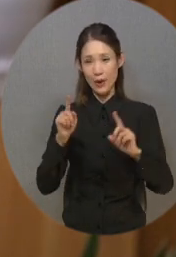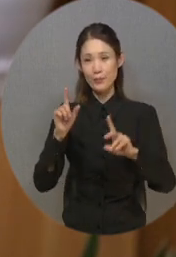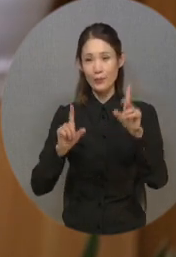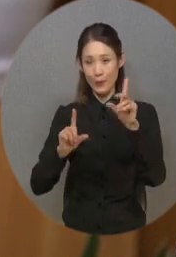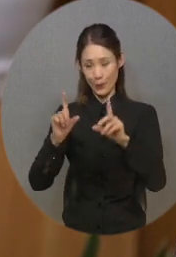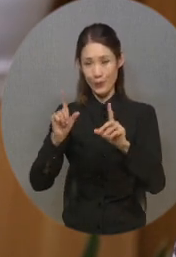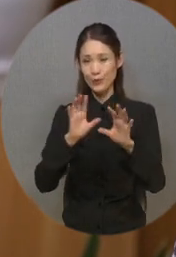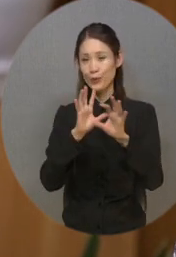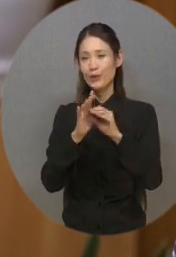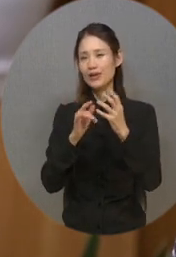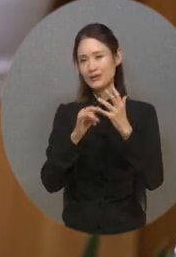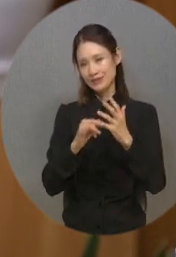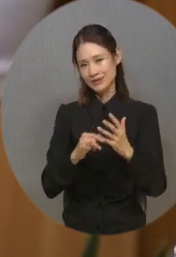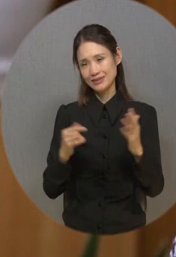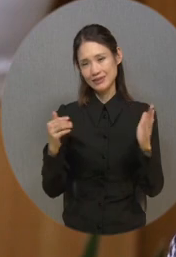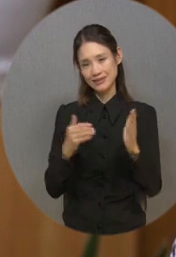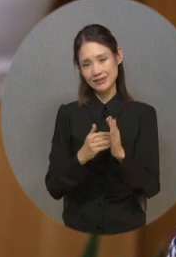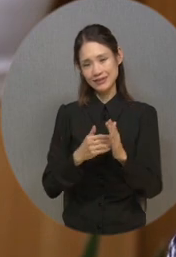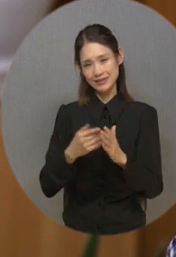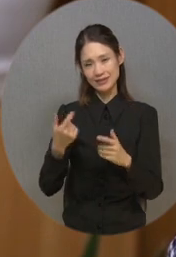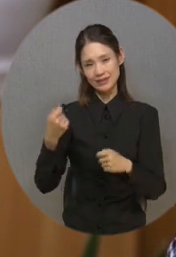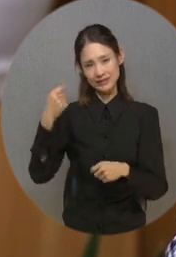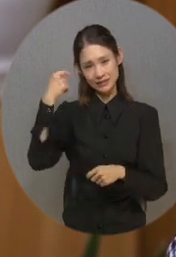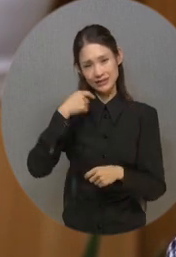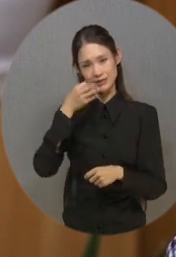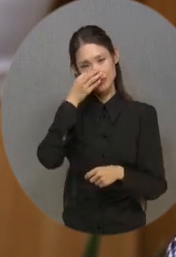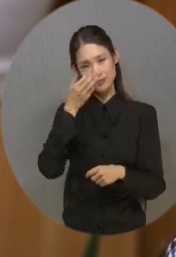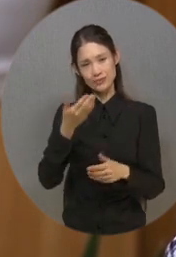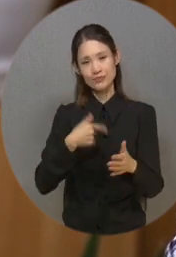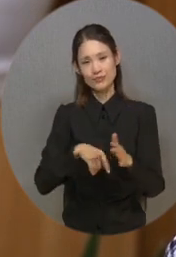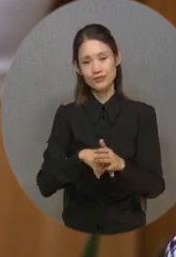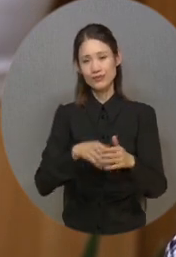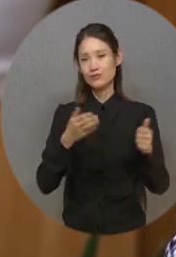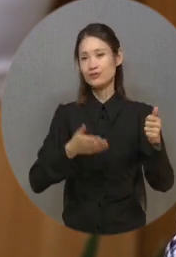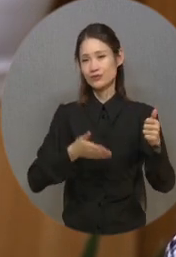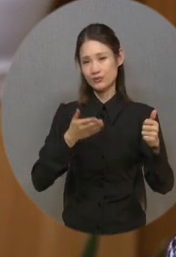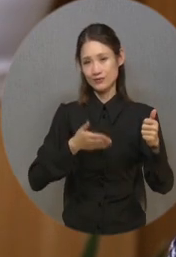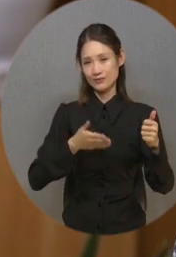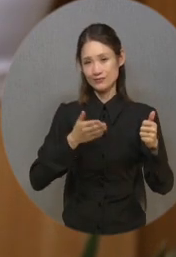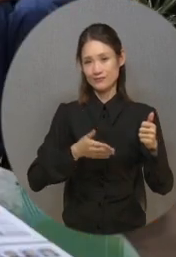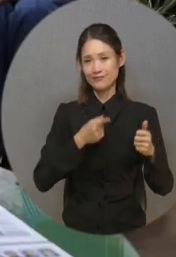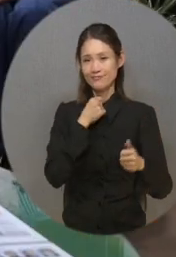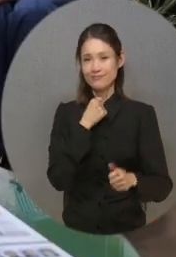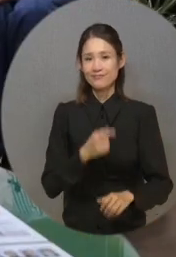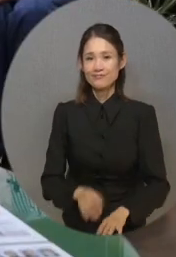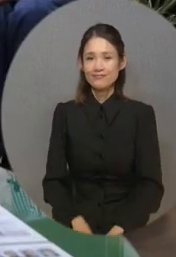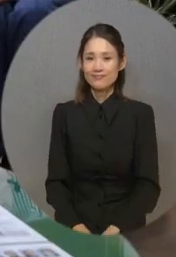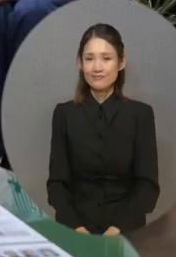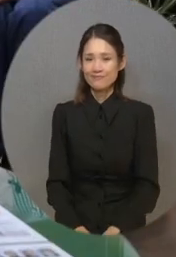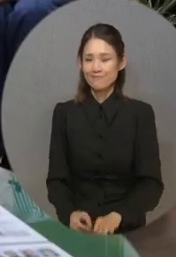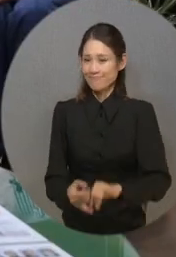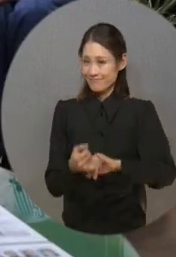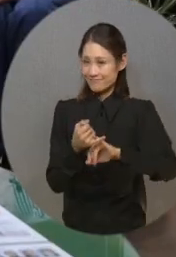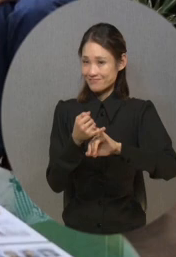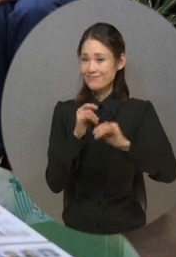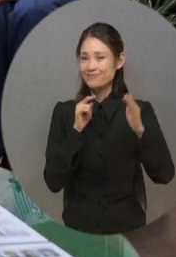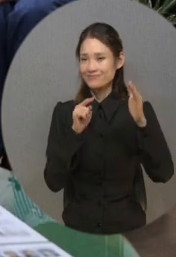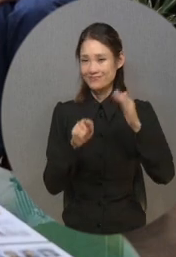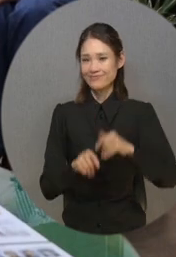코로나 끝나가니까 그걸 느끼기 위해서 자갈치 시장을 한번 제가 조금 권하고 있습니다. 저희들이 꼭 가보겠습니다.